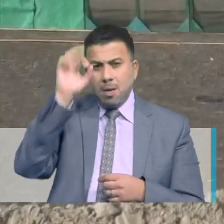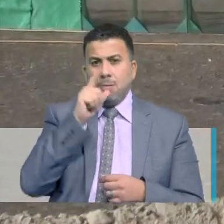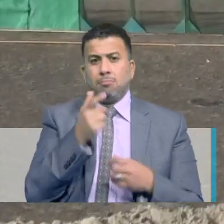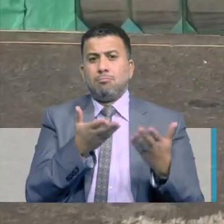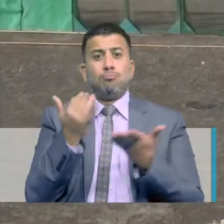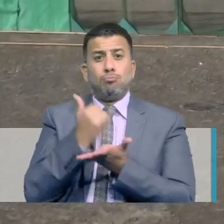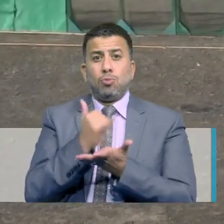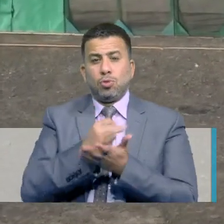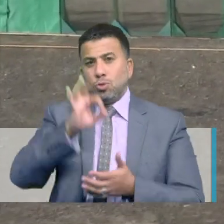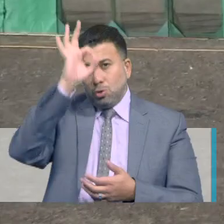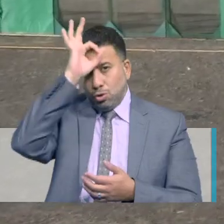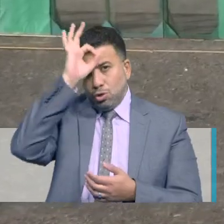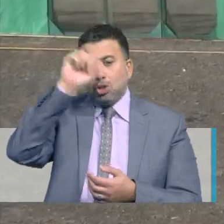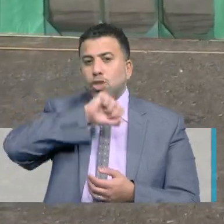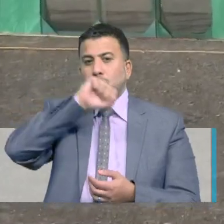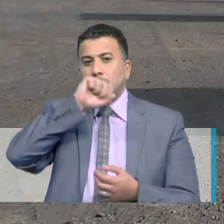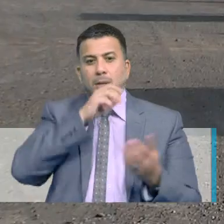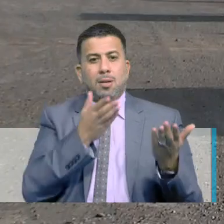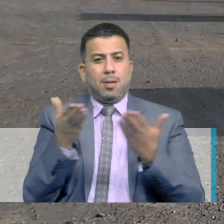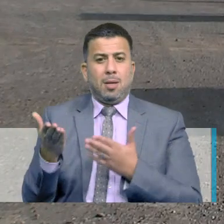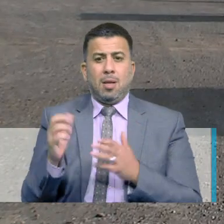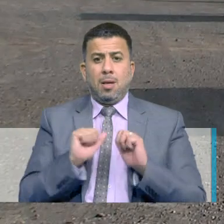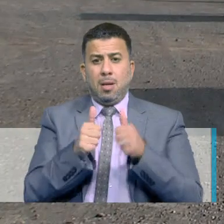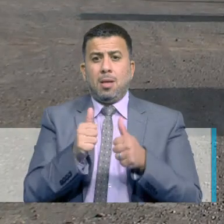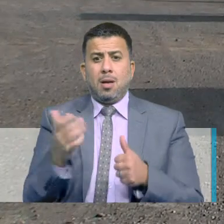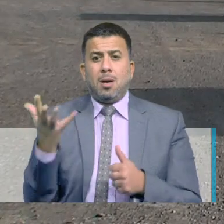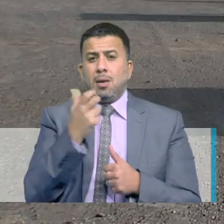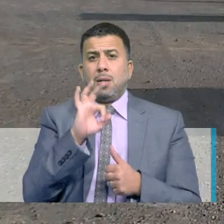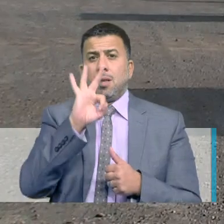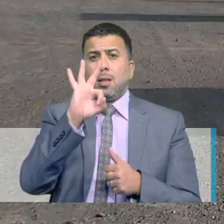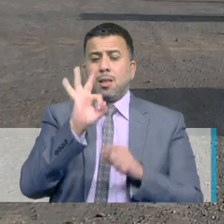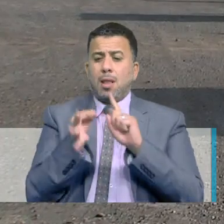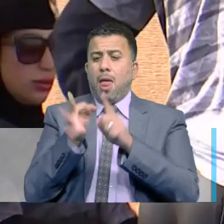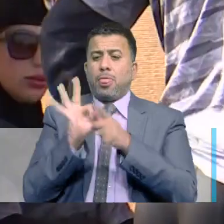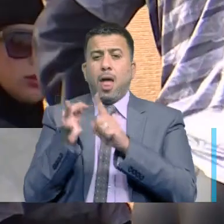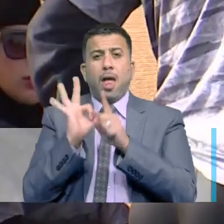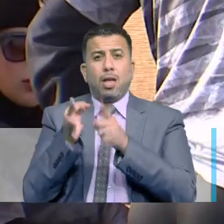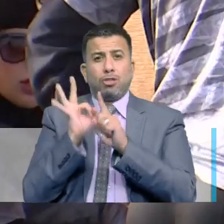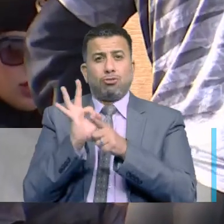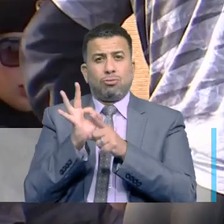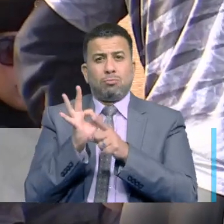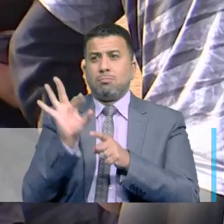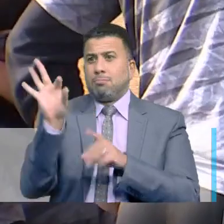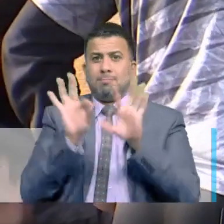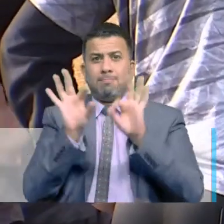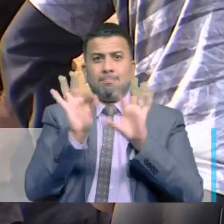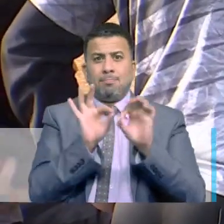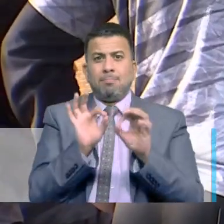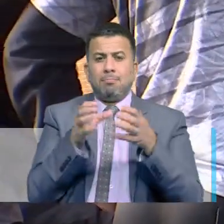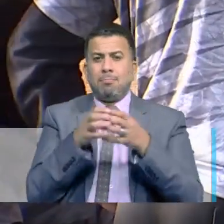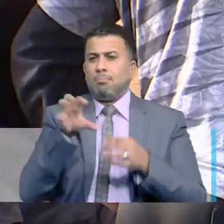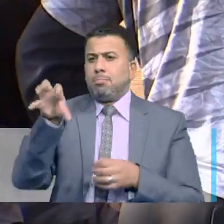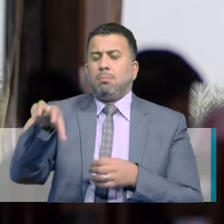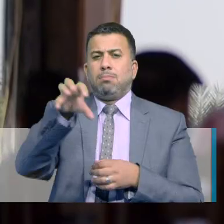تستضيفها القياده العامه لشرطه الشارقه بمشاركه 13 فريقا يمثلون مختلف